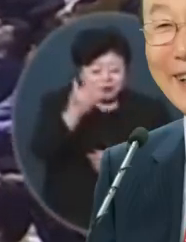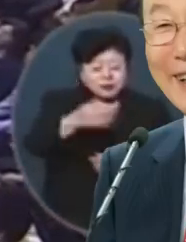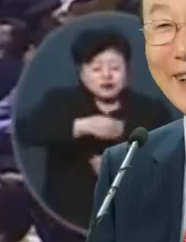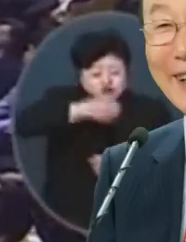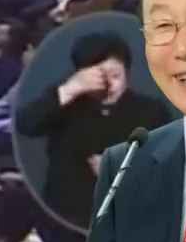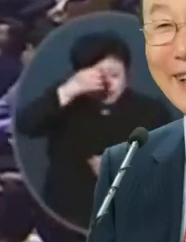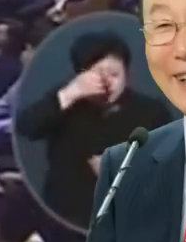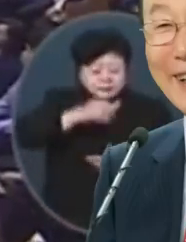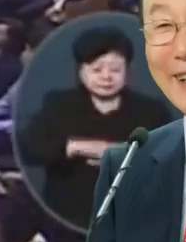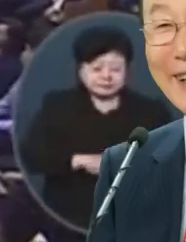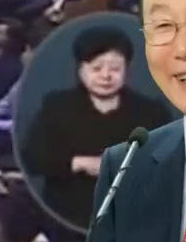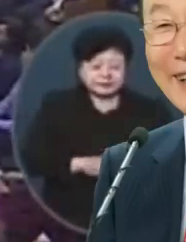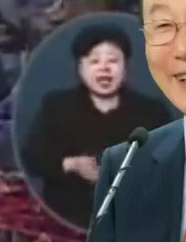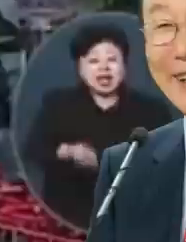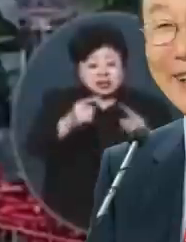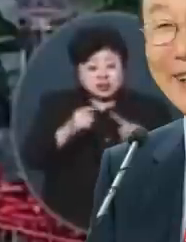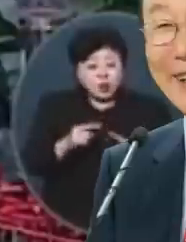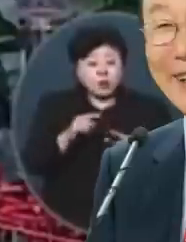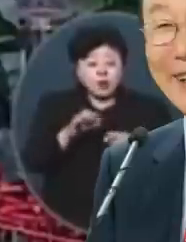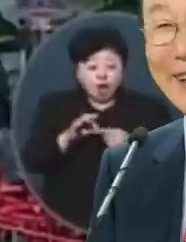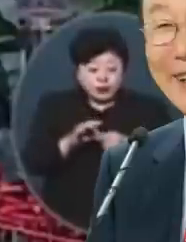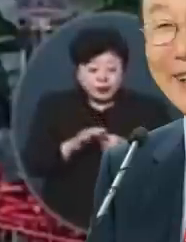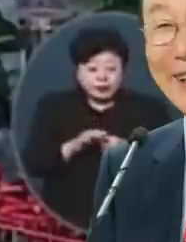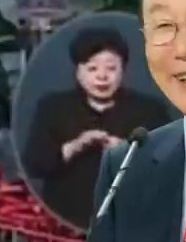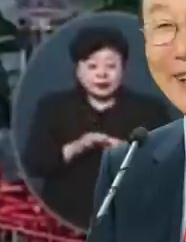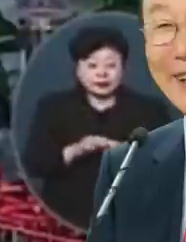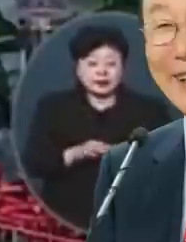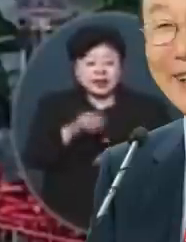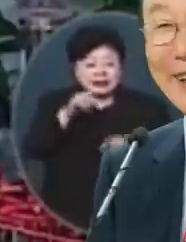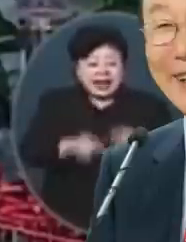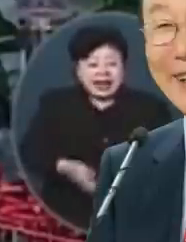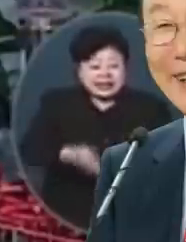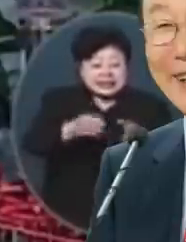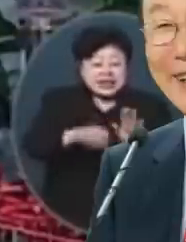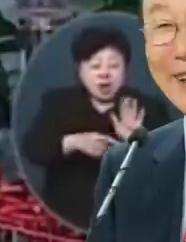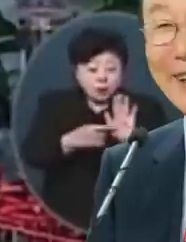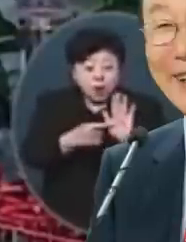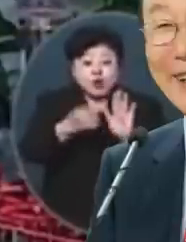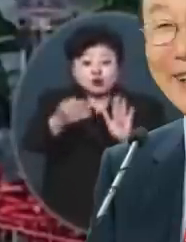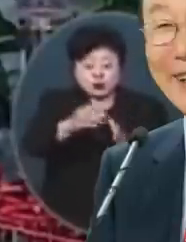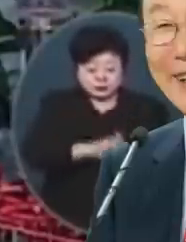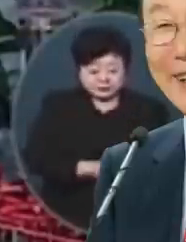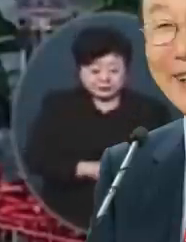꿈이 들어오면 여러분이 나아갈 그 길을 보여주는 것입니다.